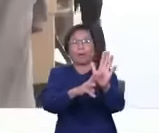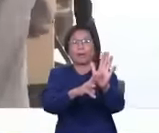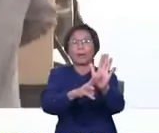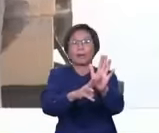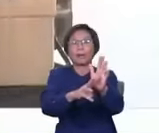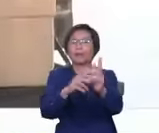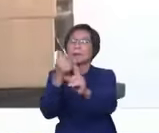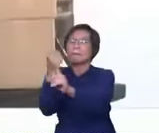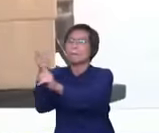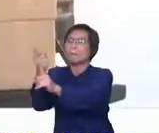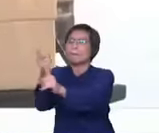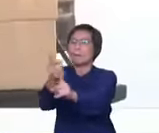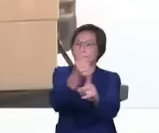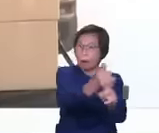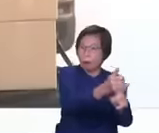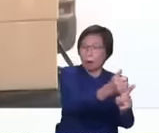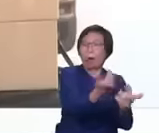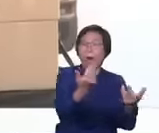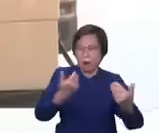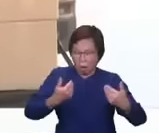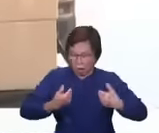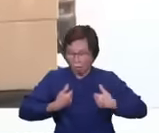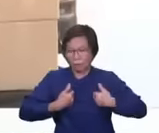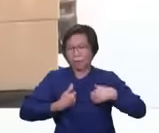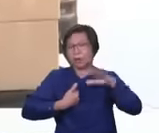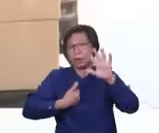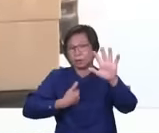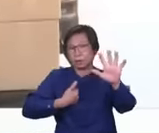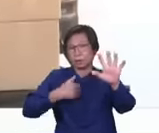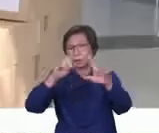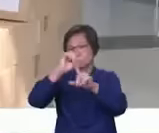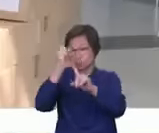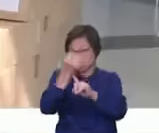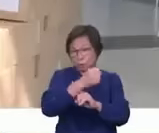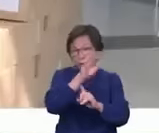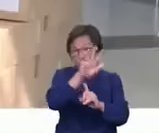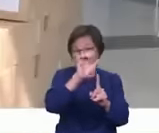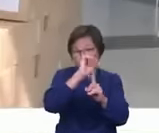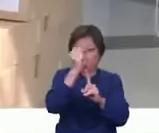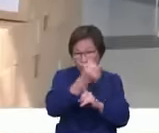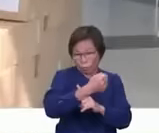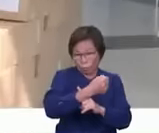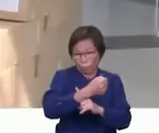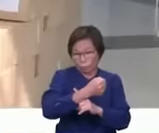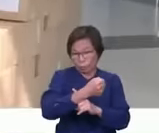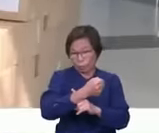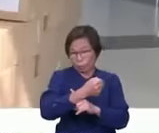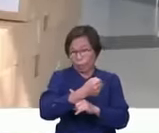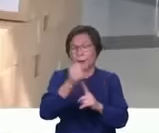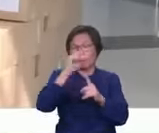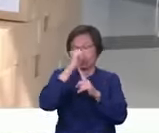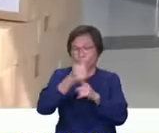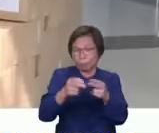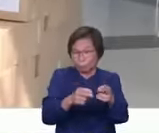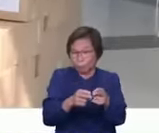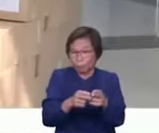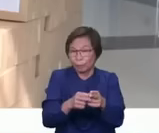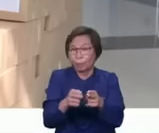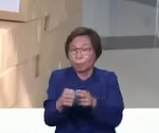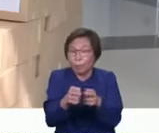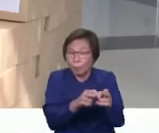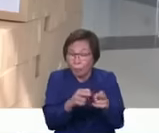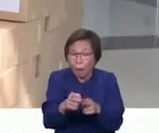masing-masing Yaitu terdiri daripada 5 persatuan yaitu persatuan penggiat perfilman Sabah